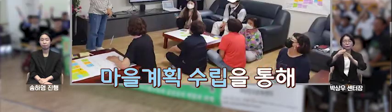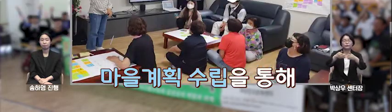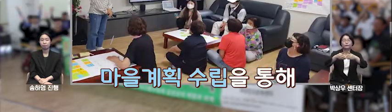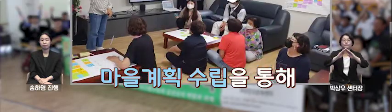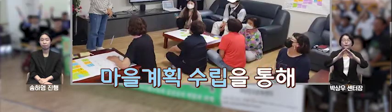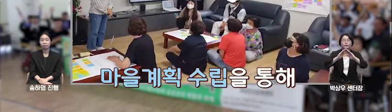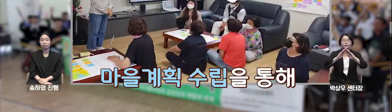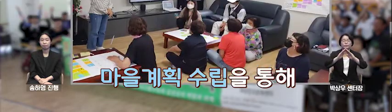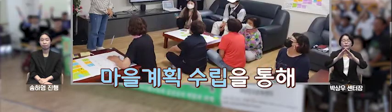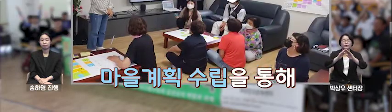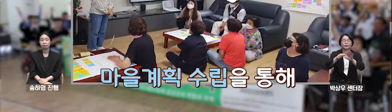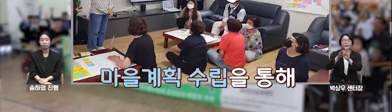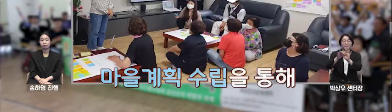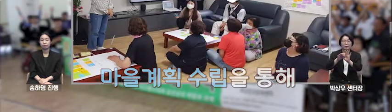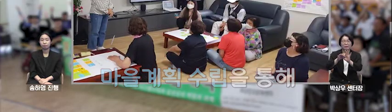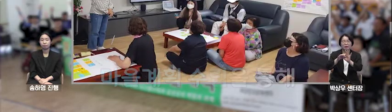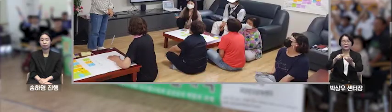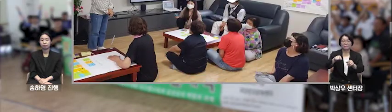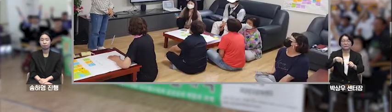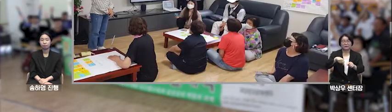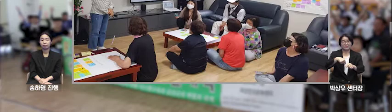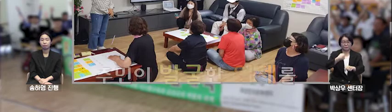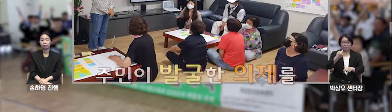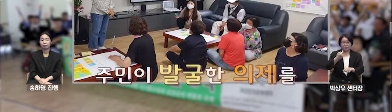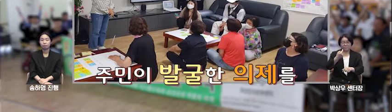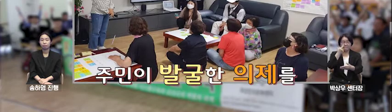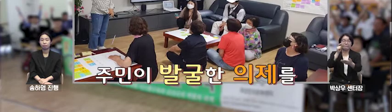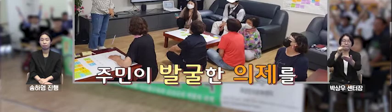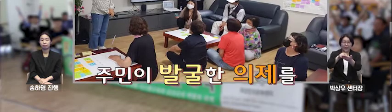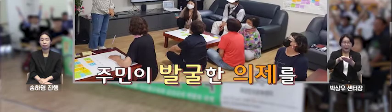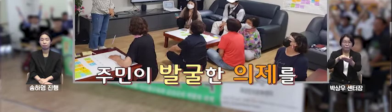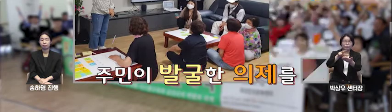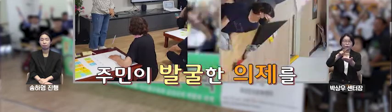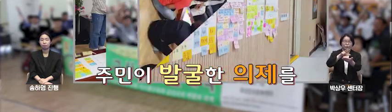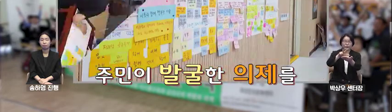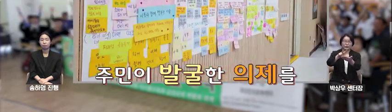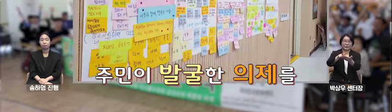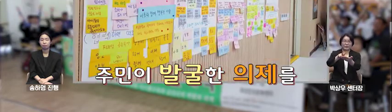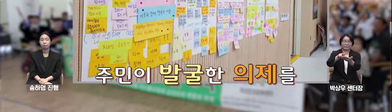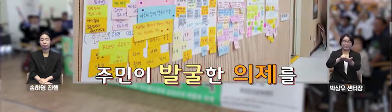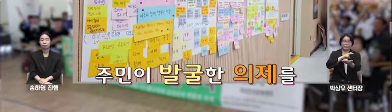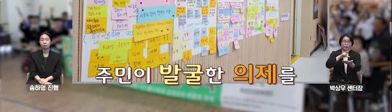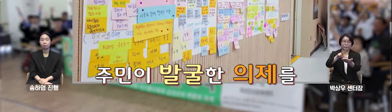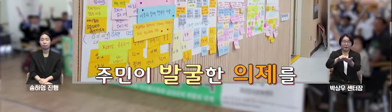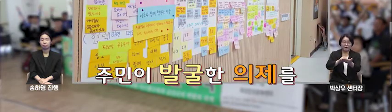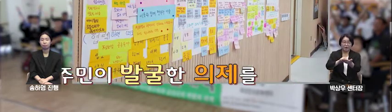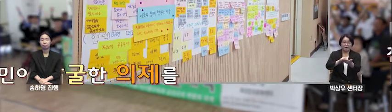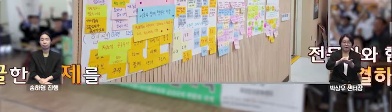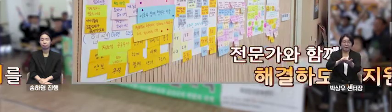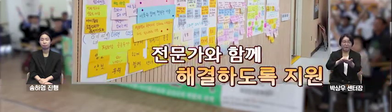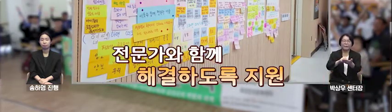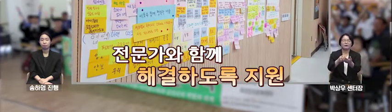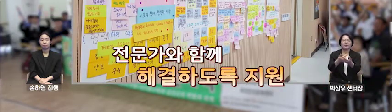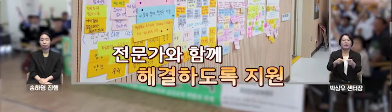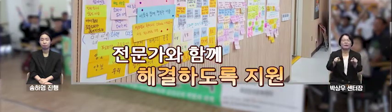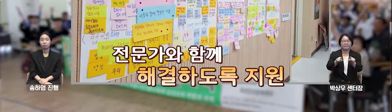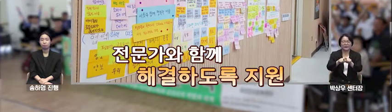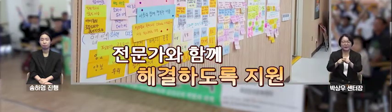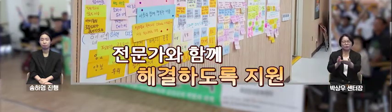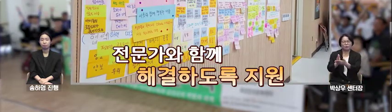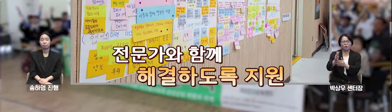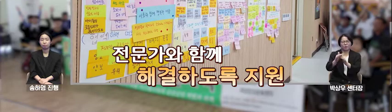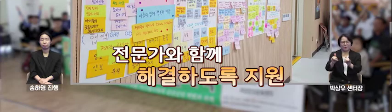통해서 그 주민 스스로 발굴된 그 의제를 가지고 그 주민들이 함께 그